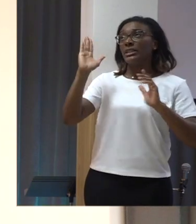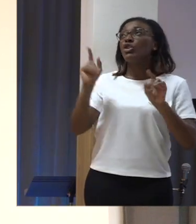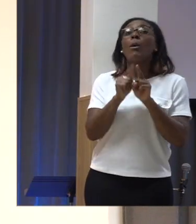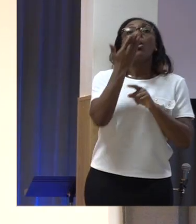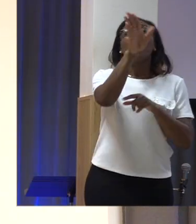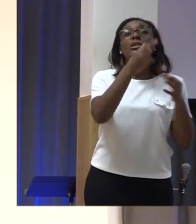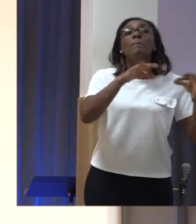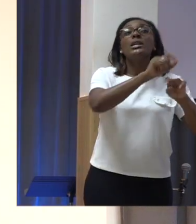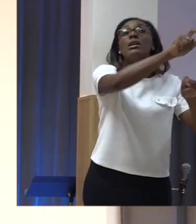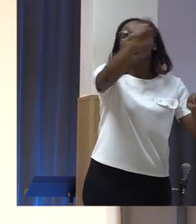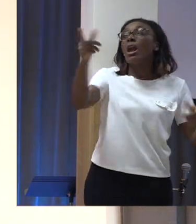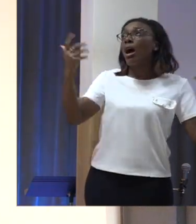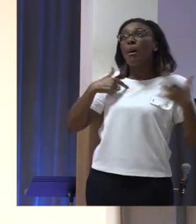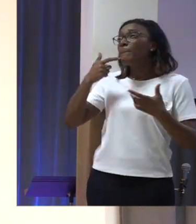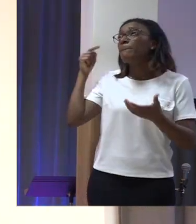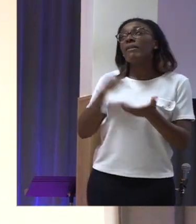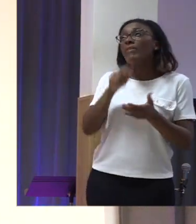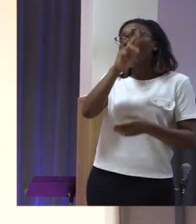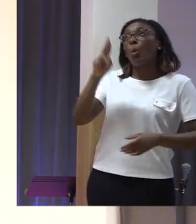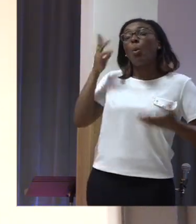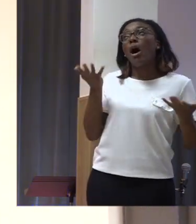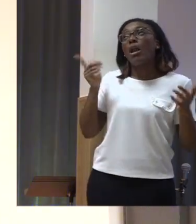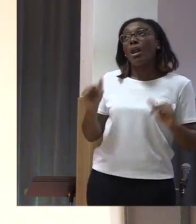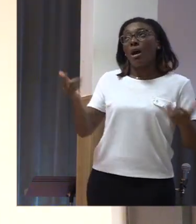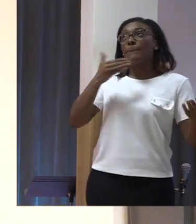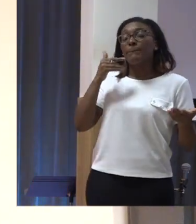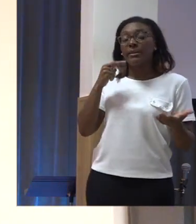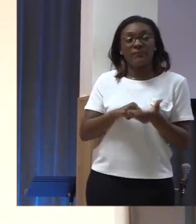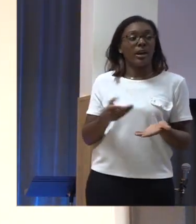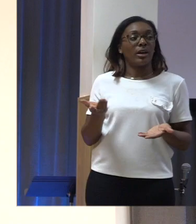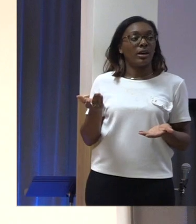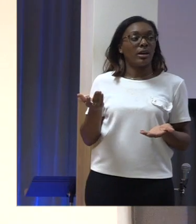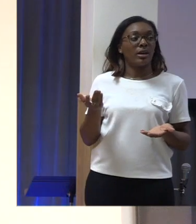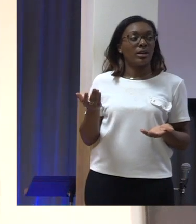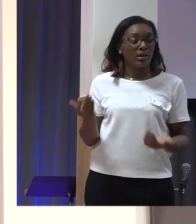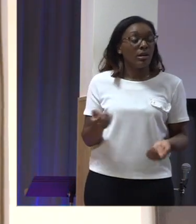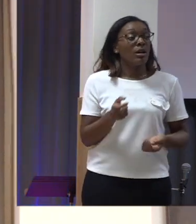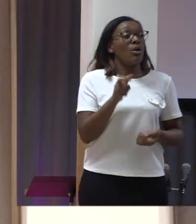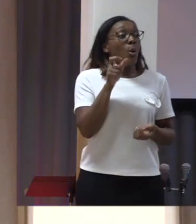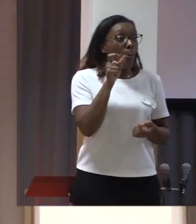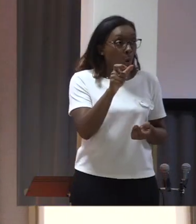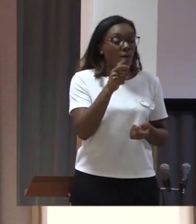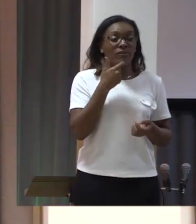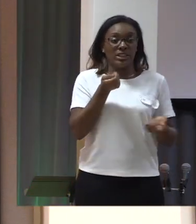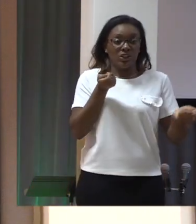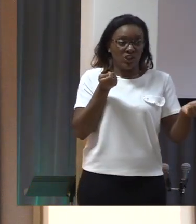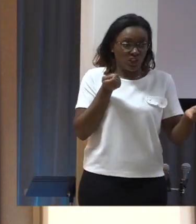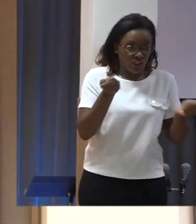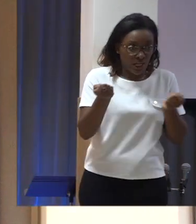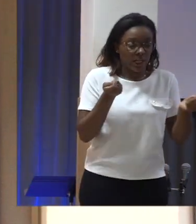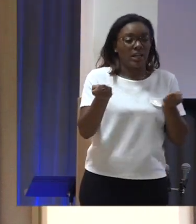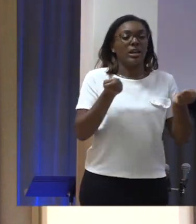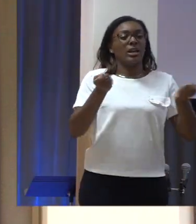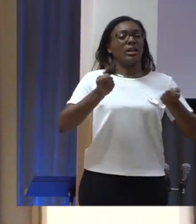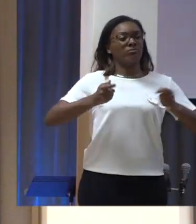les nations. Et le terme employé ici peut désigner gouverner, diriger et juger. Et si